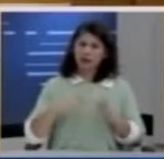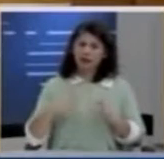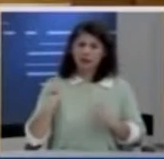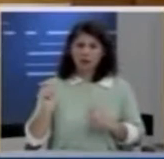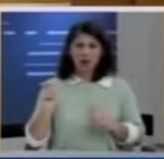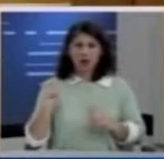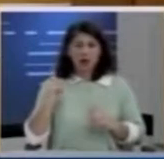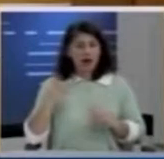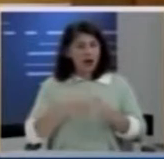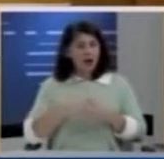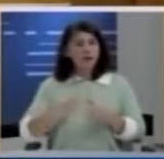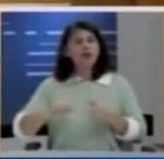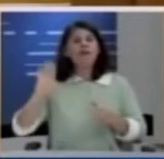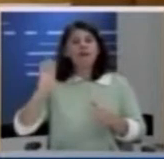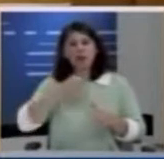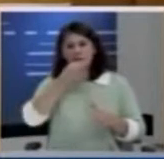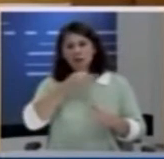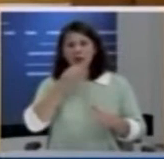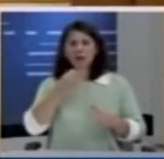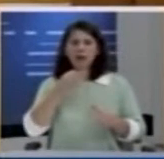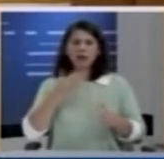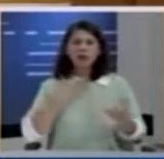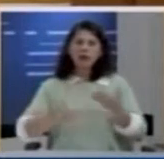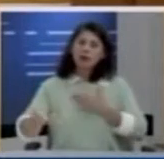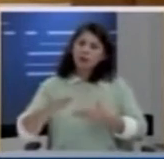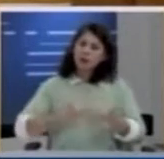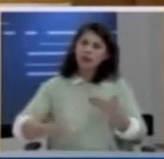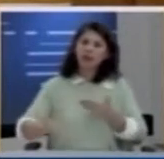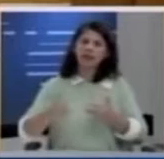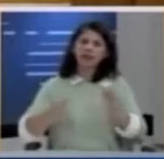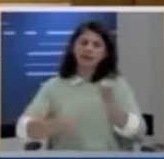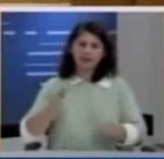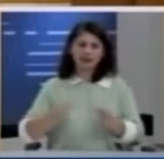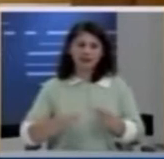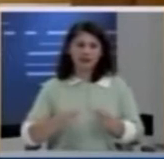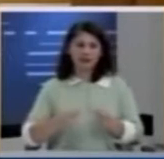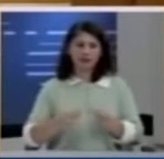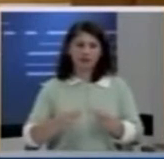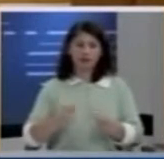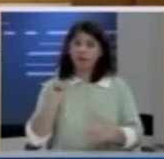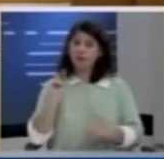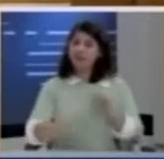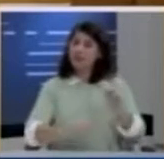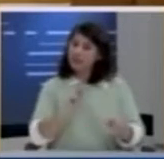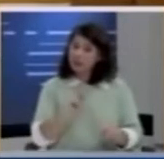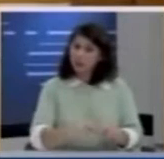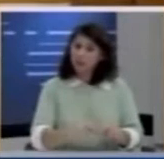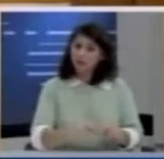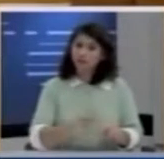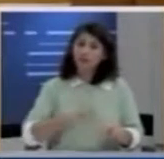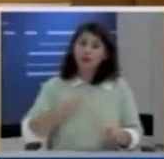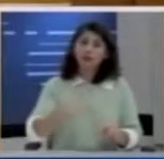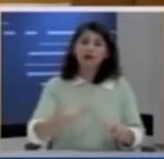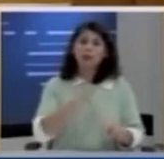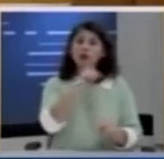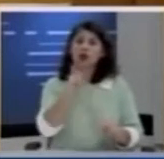αντιπολίτευση. Ένα κόμμα που δεν φοβάται να μιλήσει, να συνδιαλλαγεί, να συζητήσει. Ψηφίσαμε και